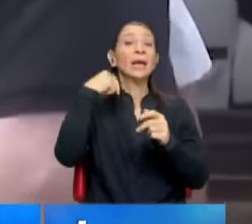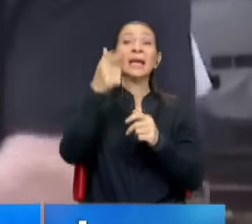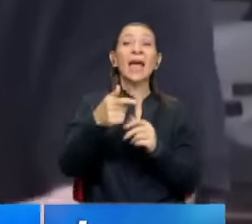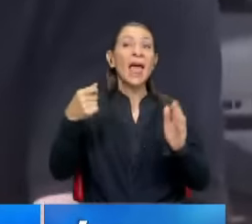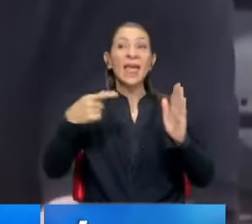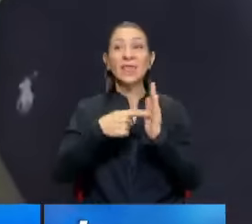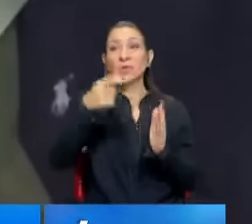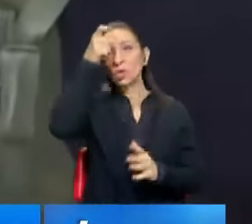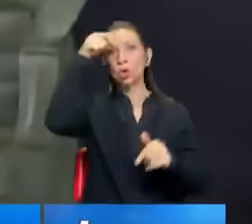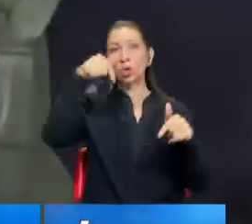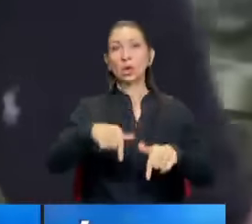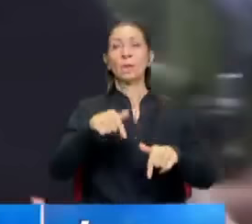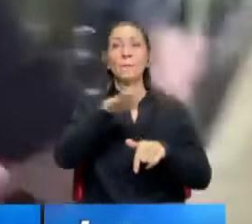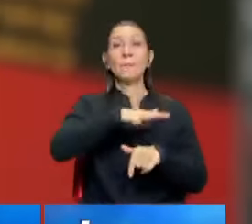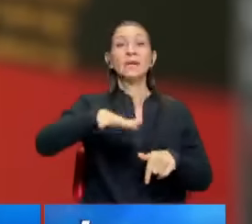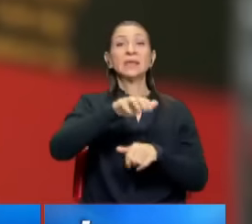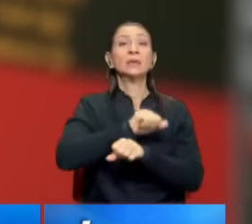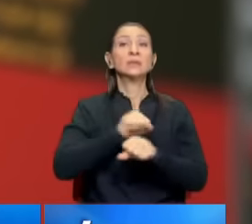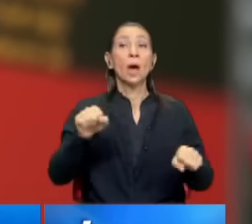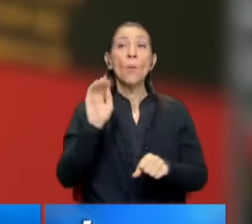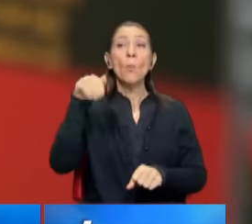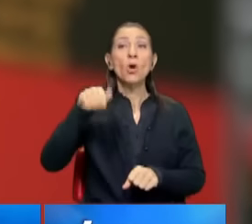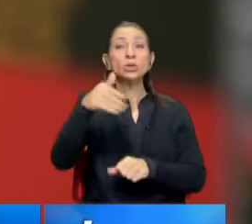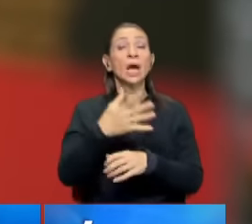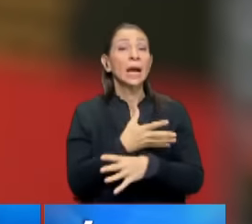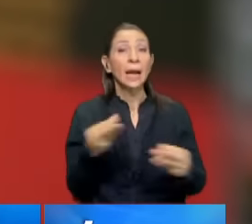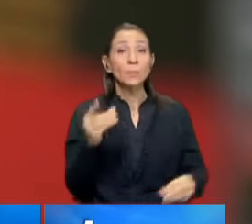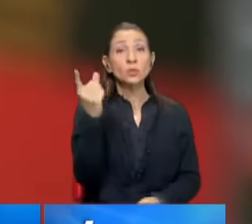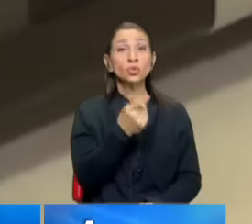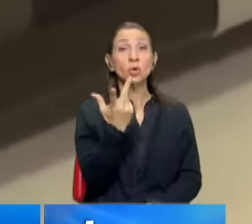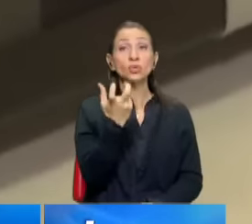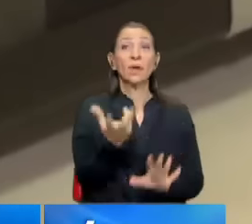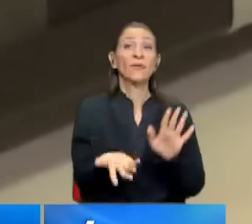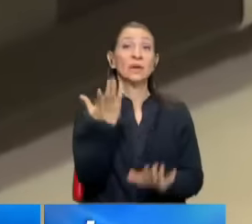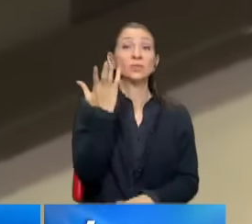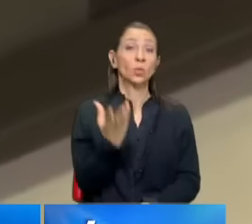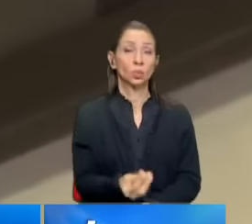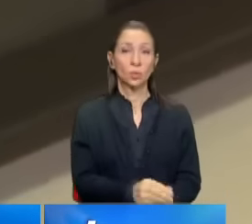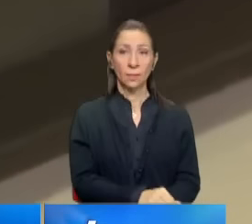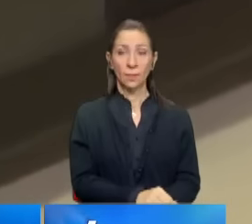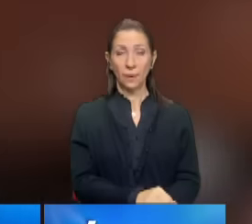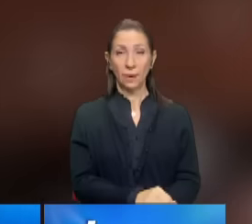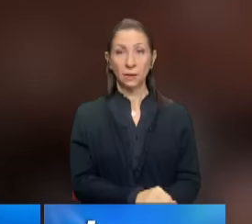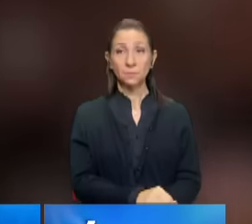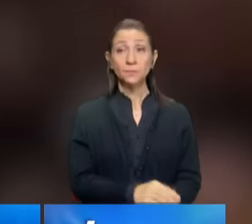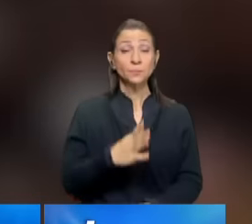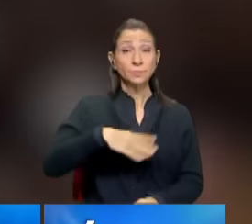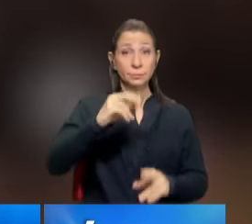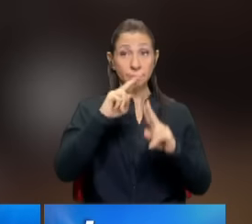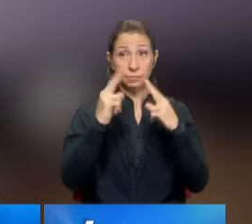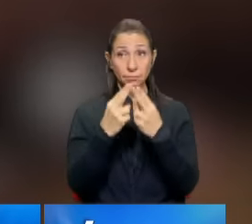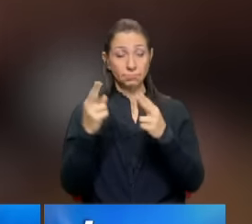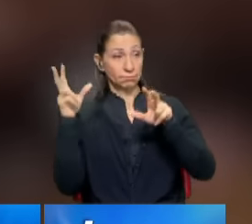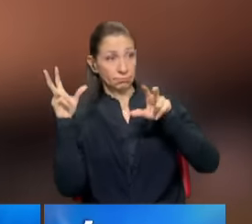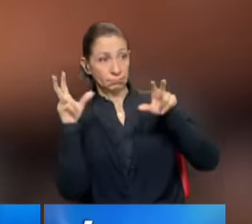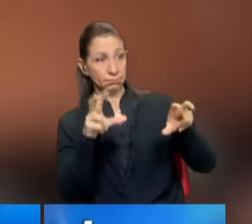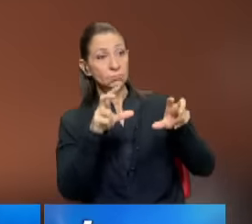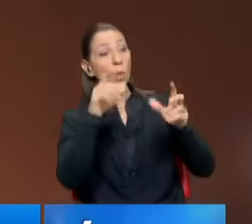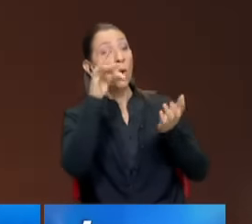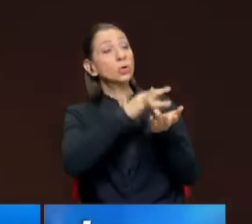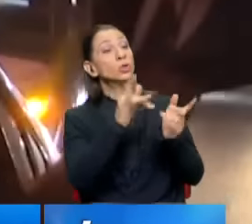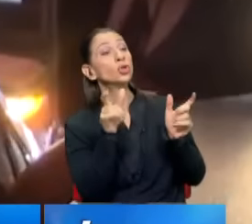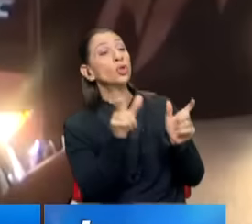Türkiye olacak sözleri piyasaları etkiledi. Dün borsada kayıp %3'ü aştı. Tüm dünya gözünü kulağını Orta